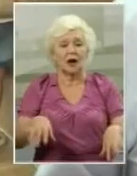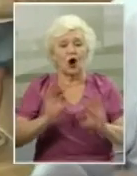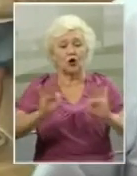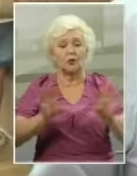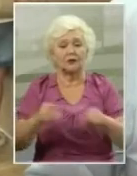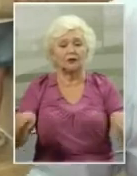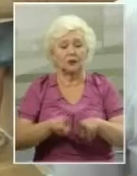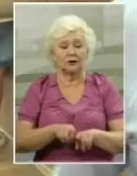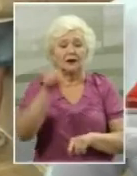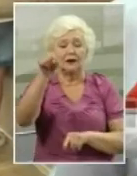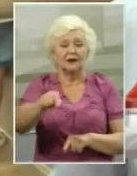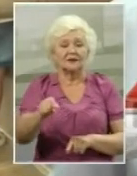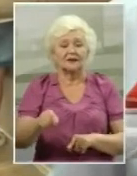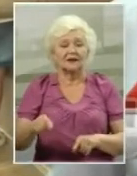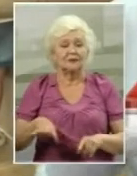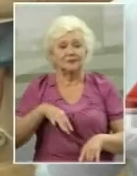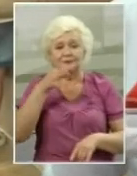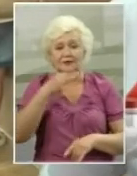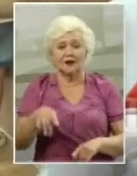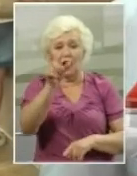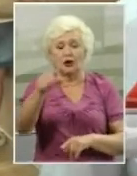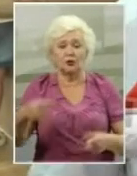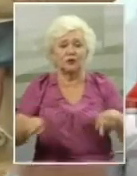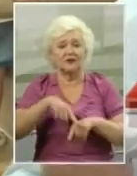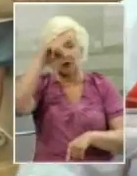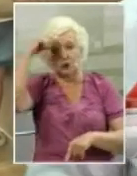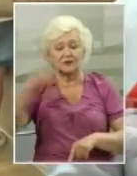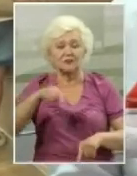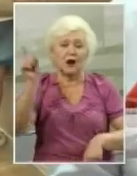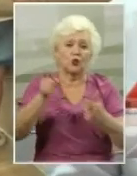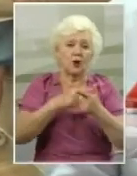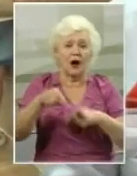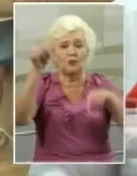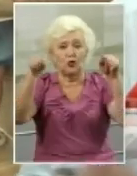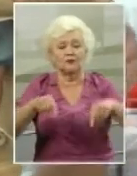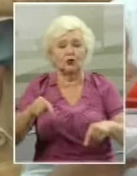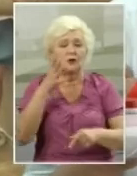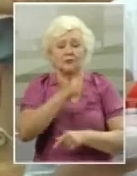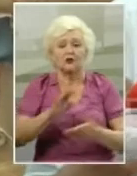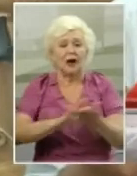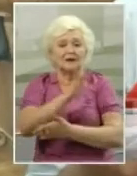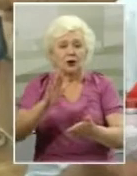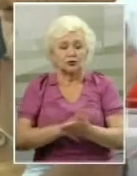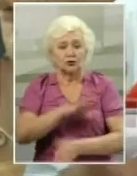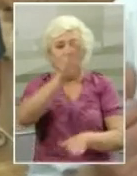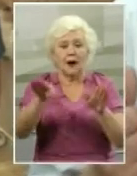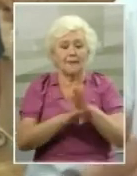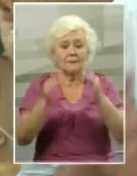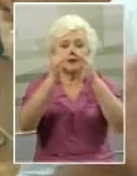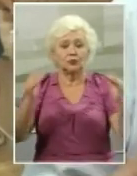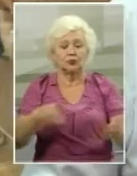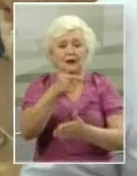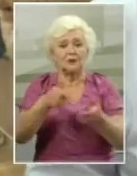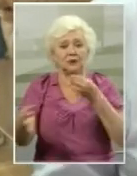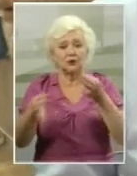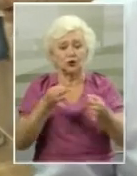коментує так. Це ну неподобство, коли люди в таку або в спеку, або в дощ, або в під час ожолоді стоять під будівлею міської